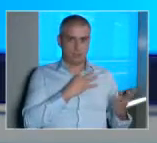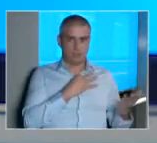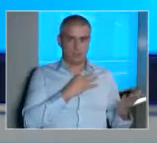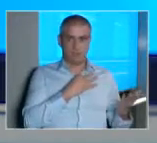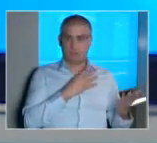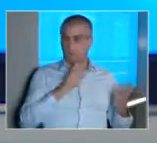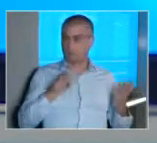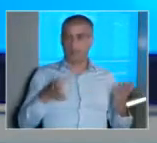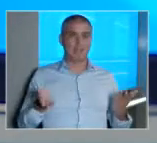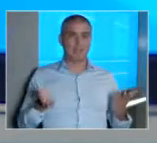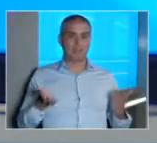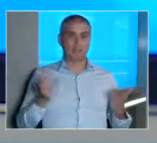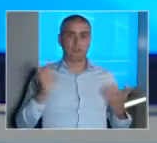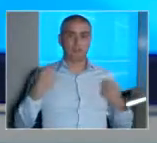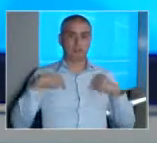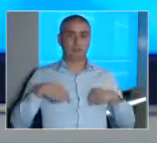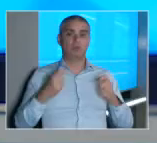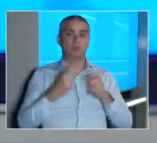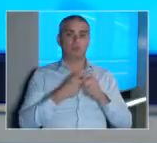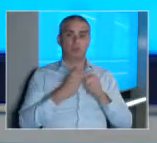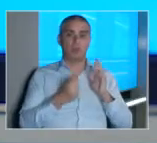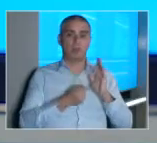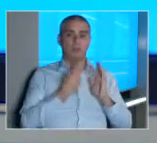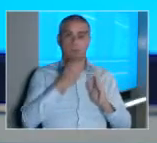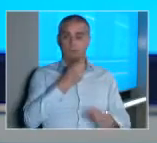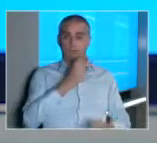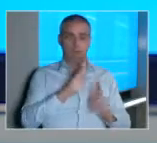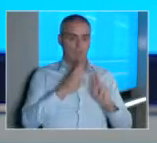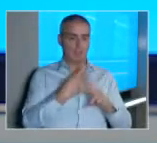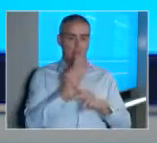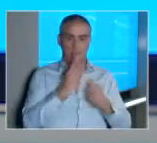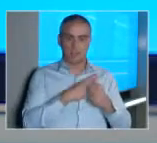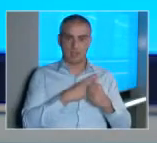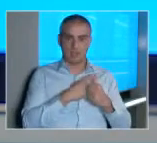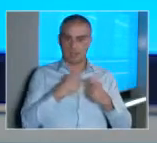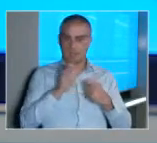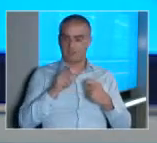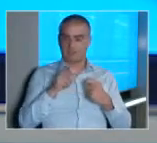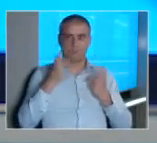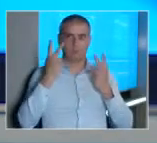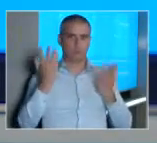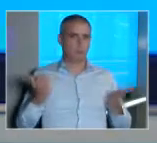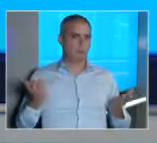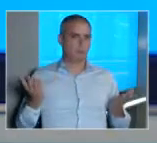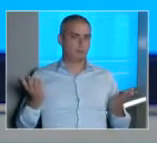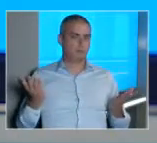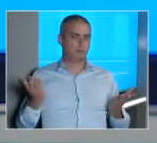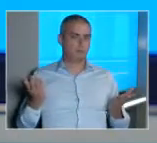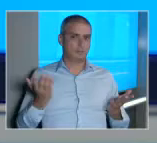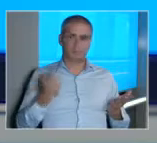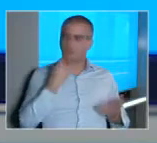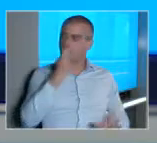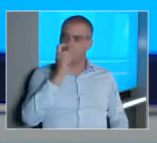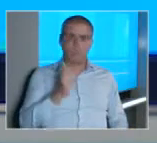עכשיו, בכנסת הזאת יש יושב ראש מפלגה לראשונה, שהוא מהקהילה הגאה, כן. חברי כנסת משמעותיים. עכשיו, מעבר